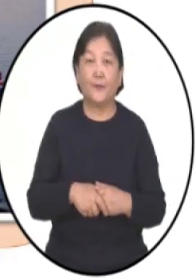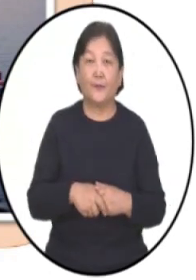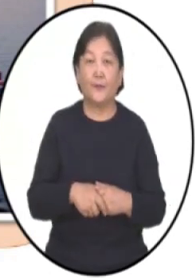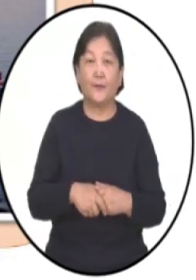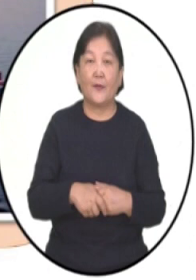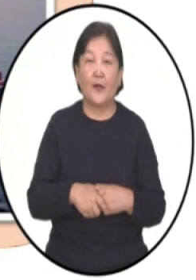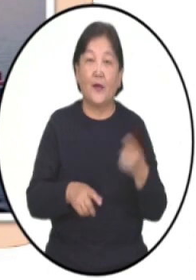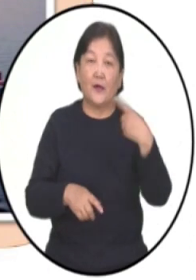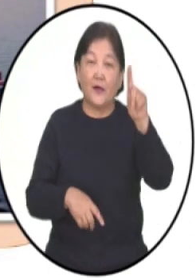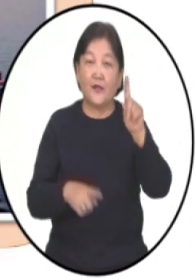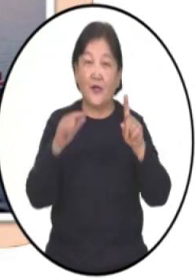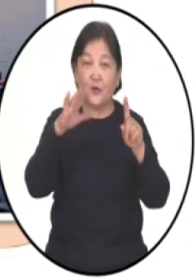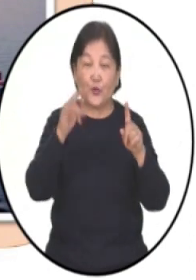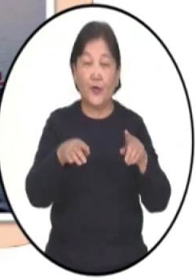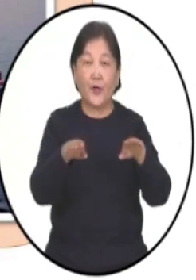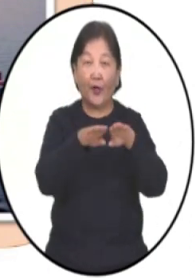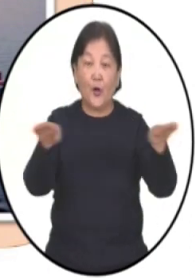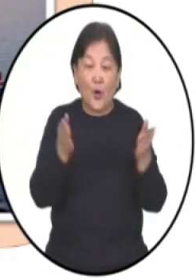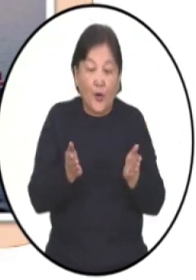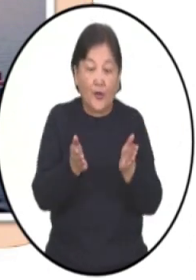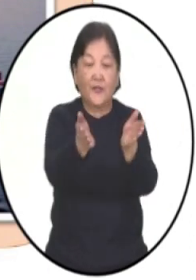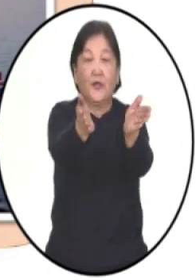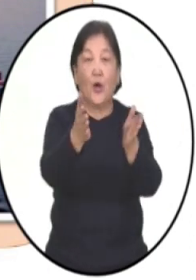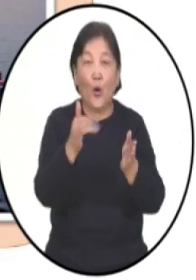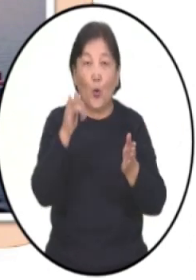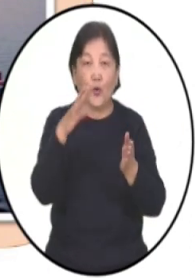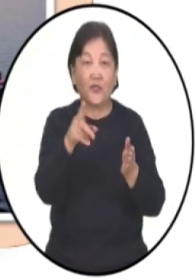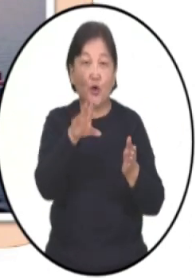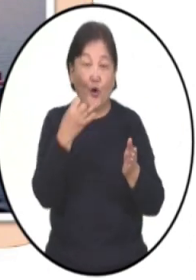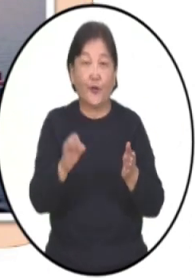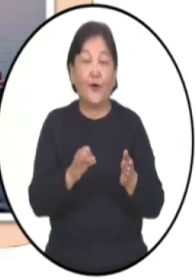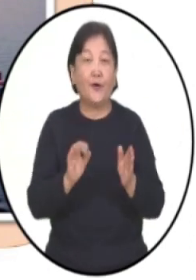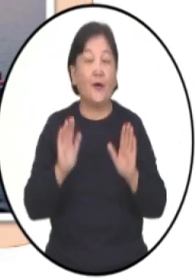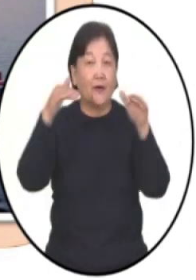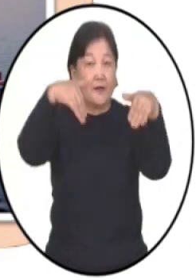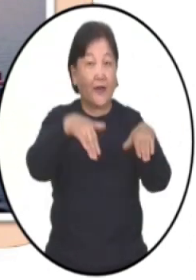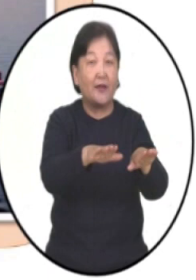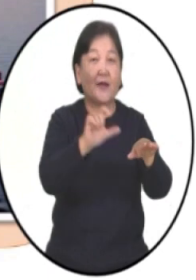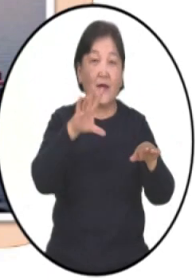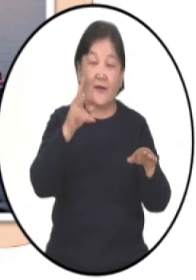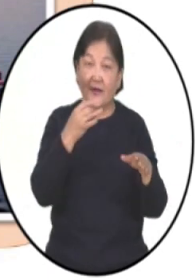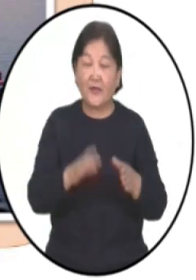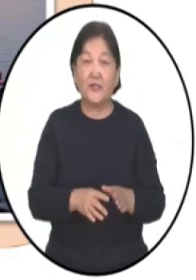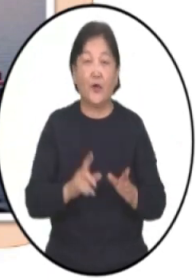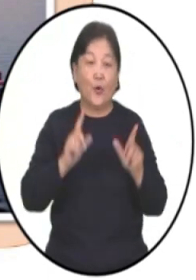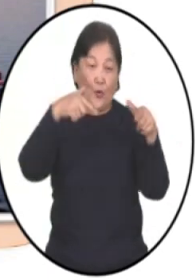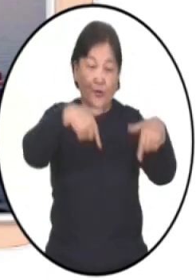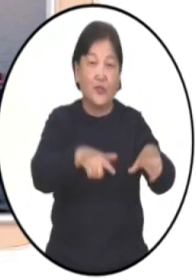За эхний зураг усан хоолоо, далай, тэнгис, урсгал зэгтэй голуудын зураг